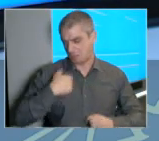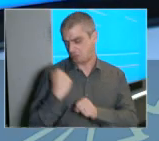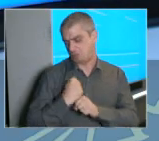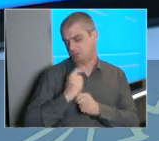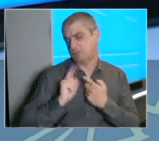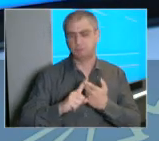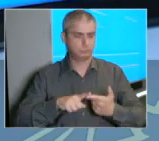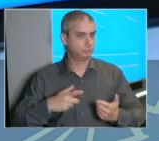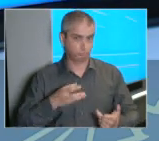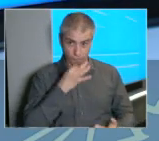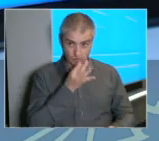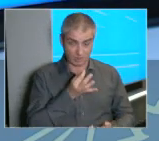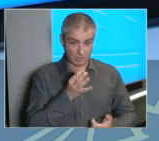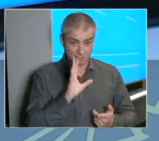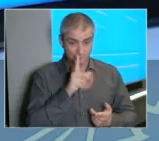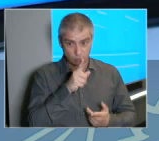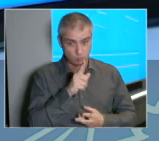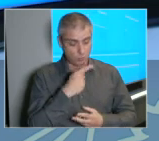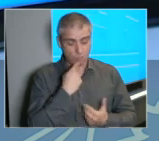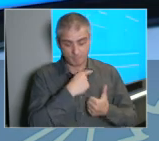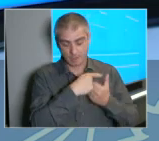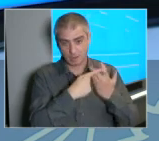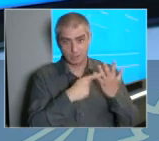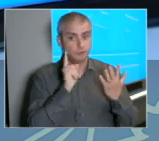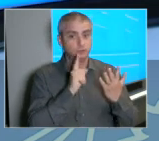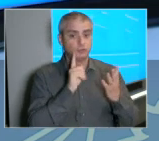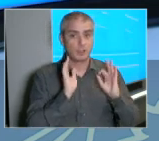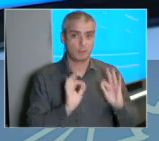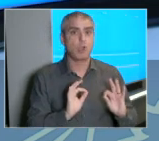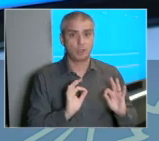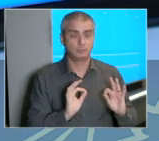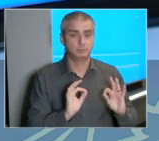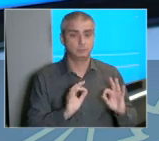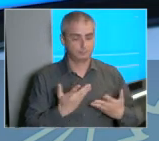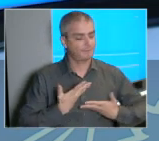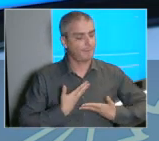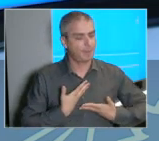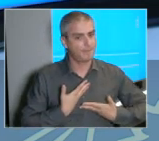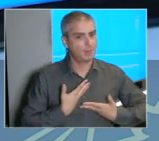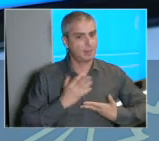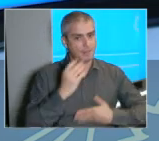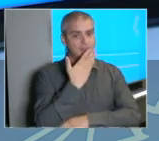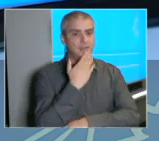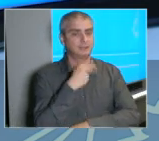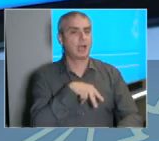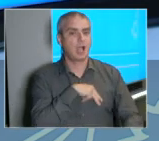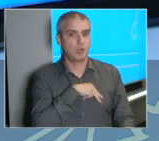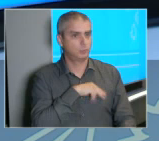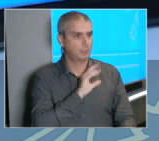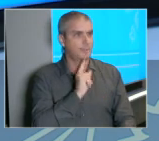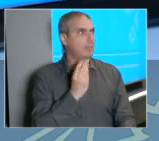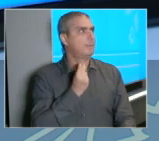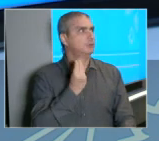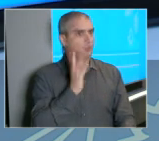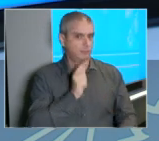פועלים, השאלה אם כשהוא נוקב בשם המפורש ומקבל על מדינת ישראל את האחריות, האם אין כאן משהו